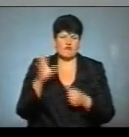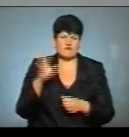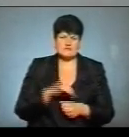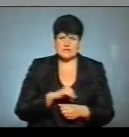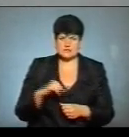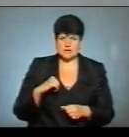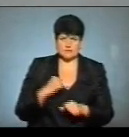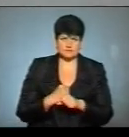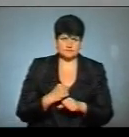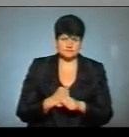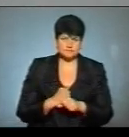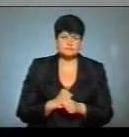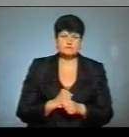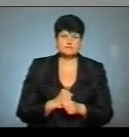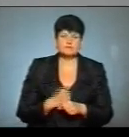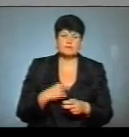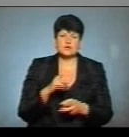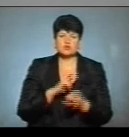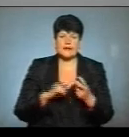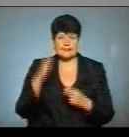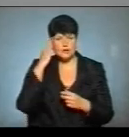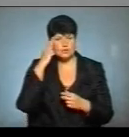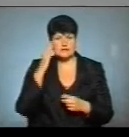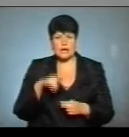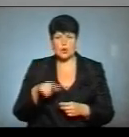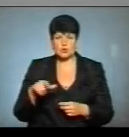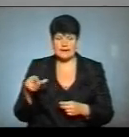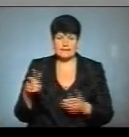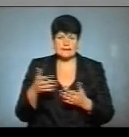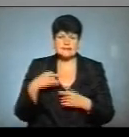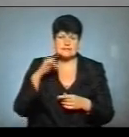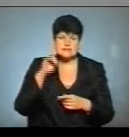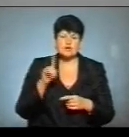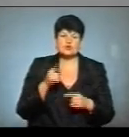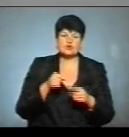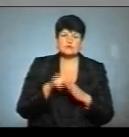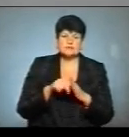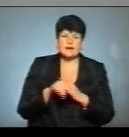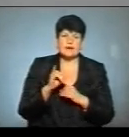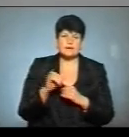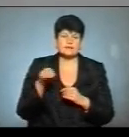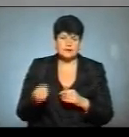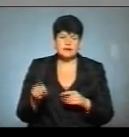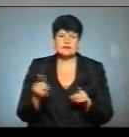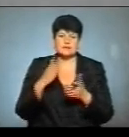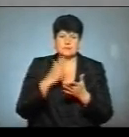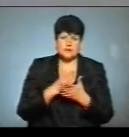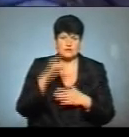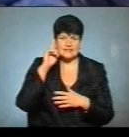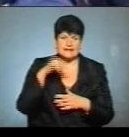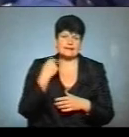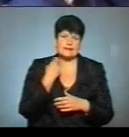як кажуть, все самі. Ми шукаємо талановитих людей, які знають, що таке IT і мають знання